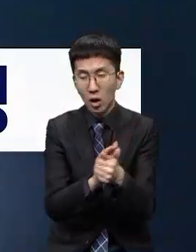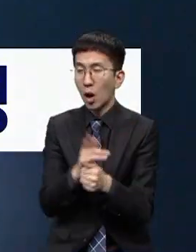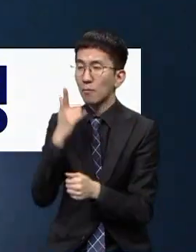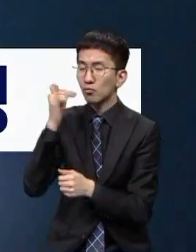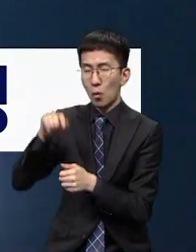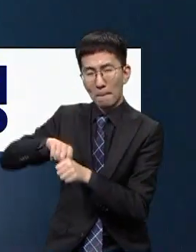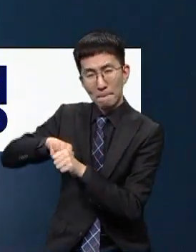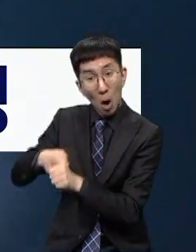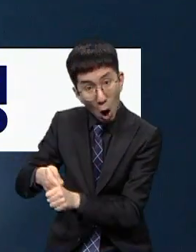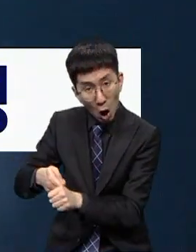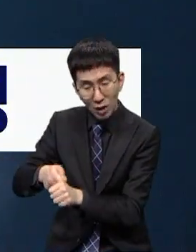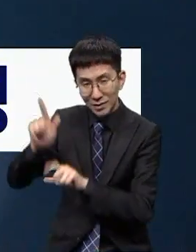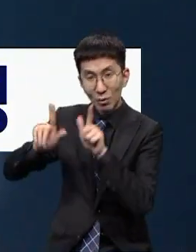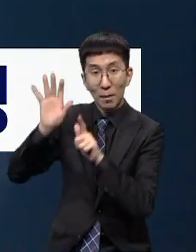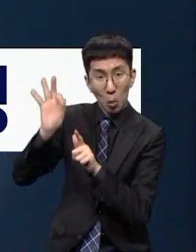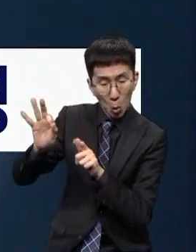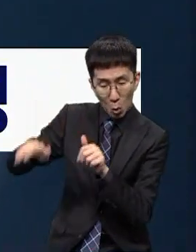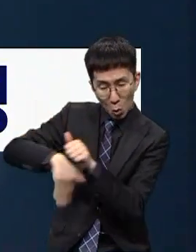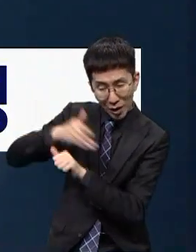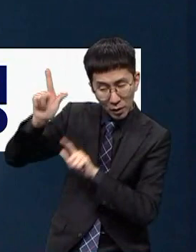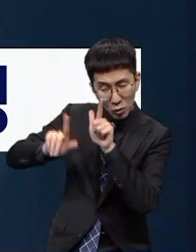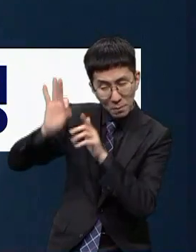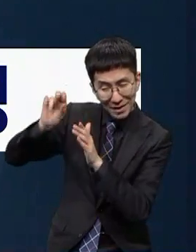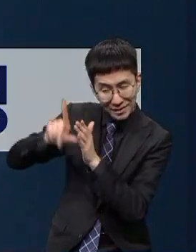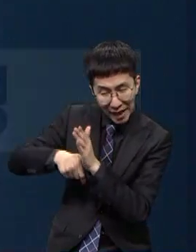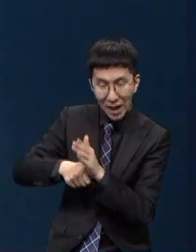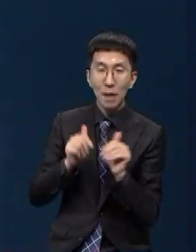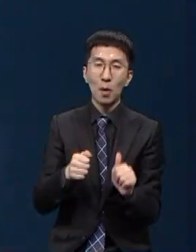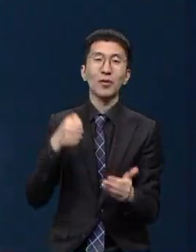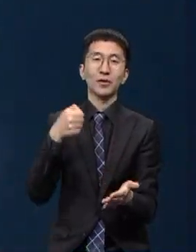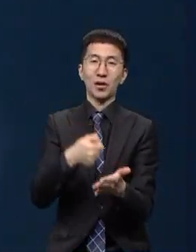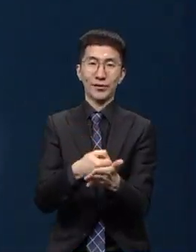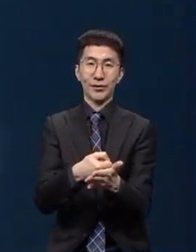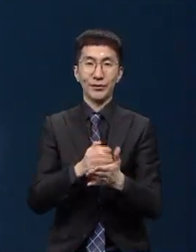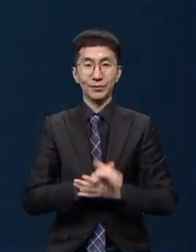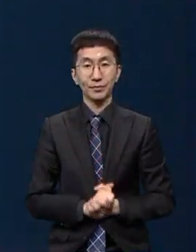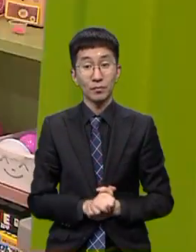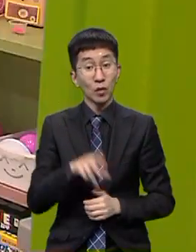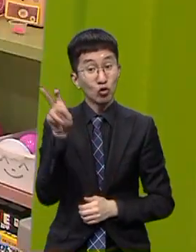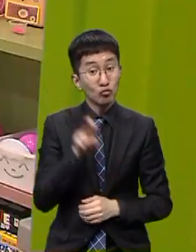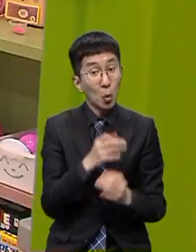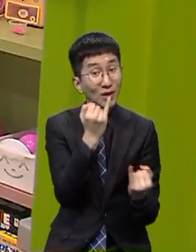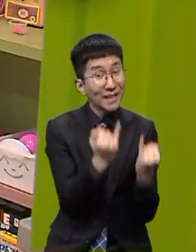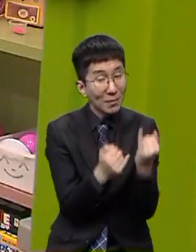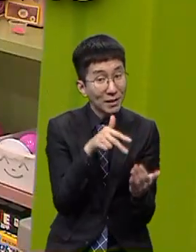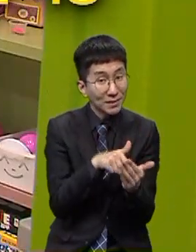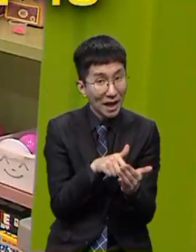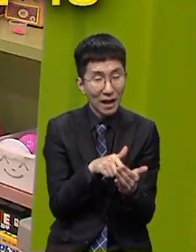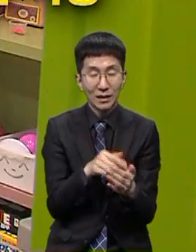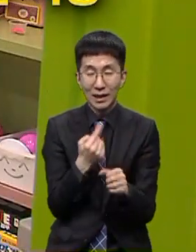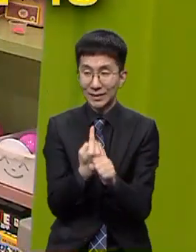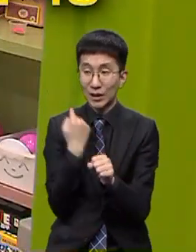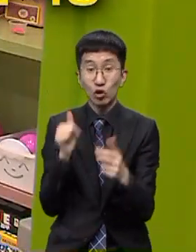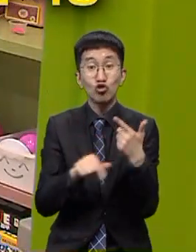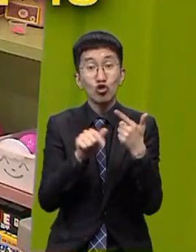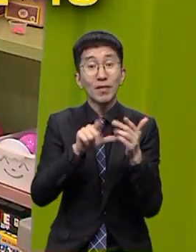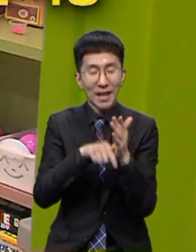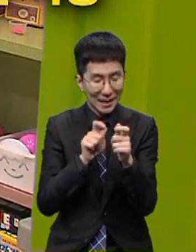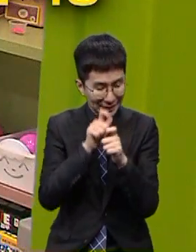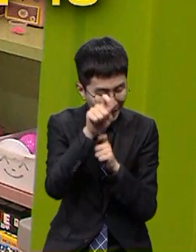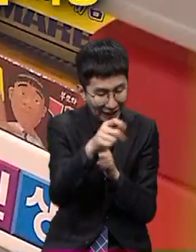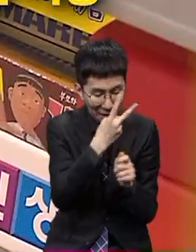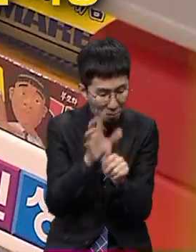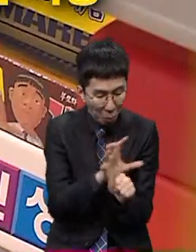여부와 양육 환경 등을 종합해 법원이 결정하게 됩니다. 군포 자매는 지난해 6월 장기 보호시설로